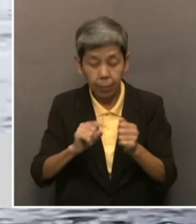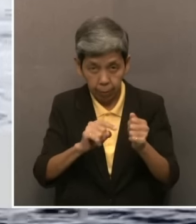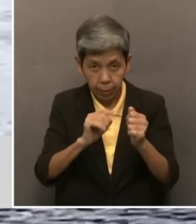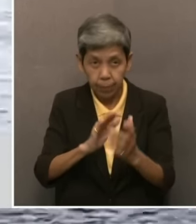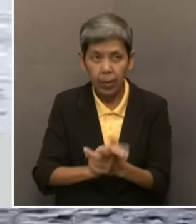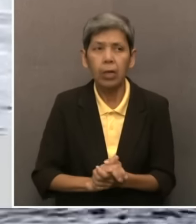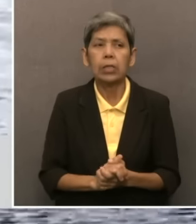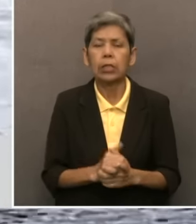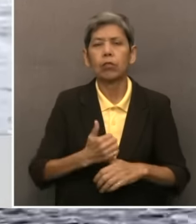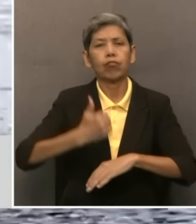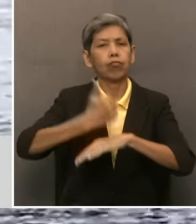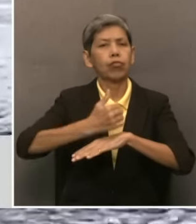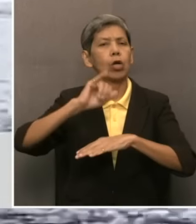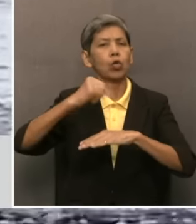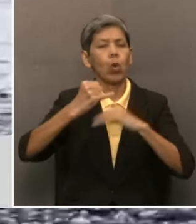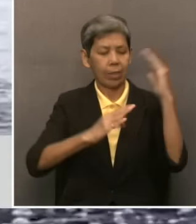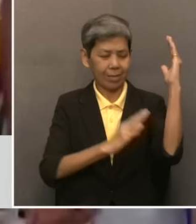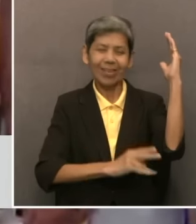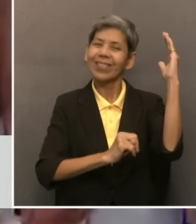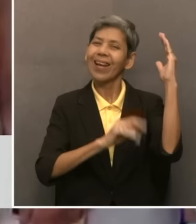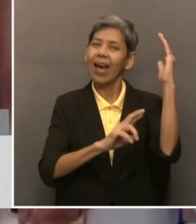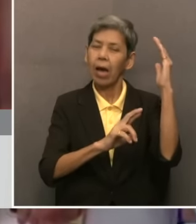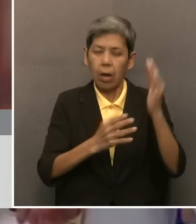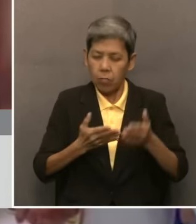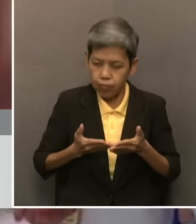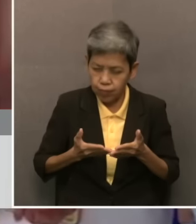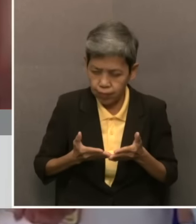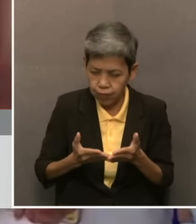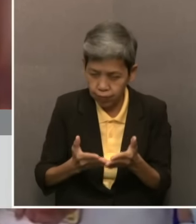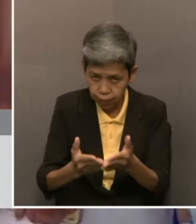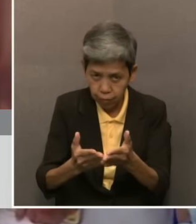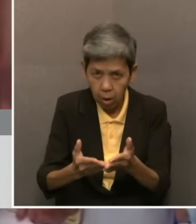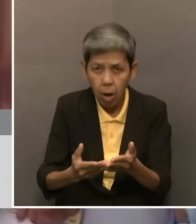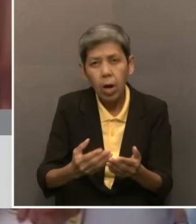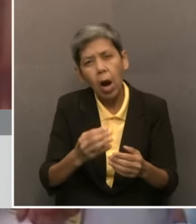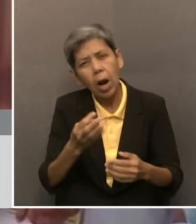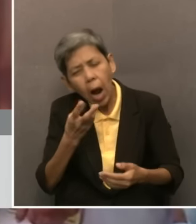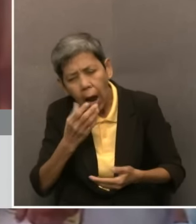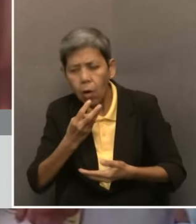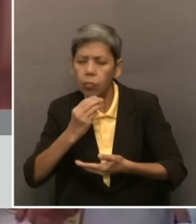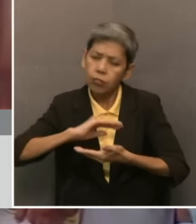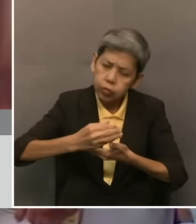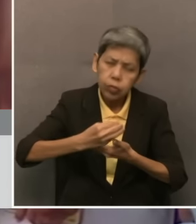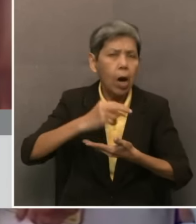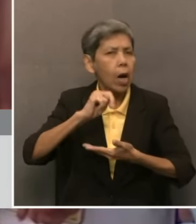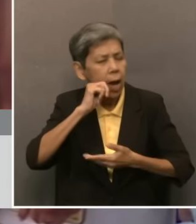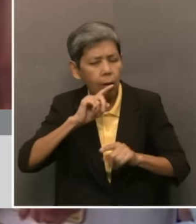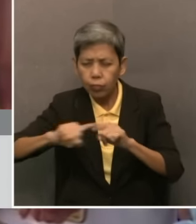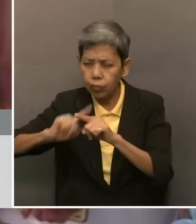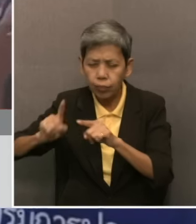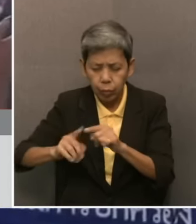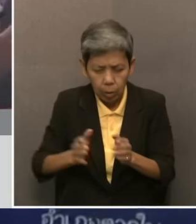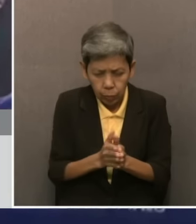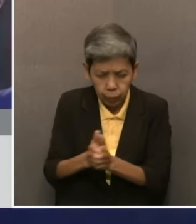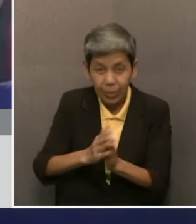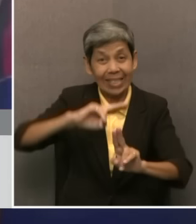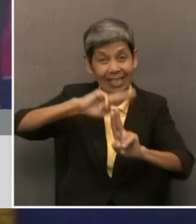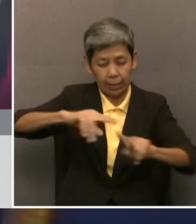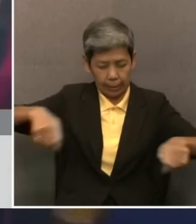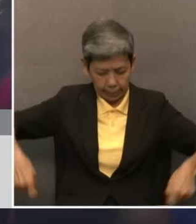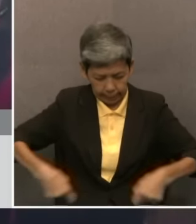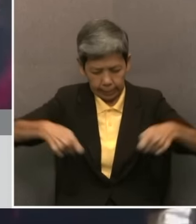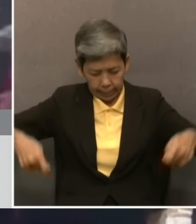รมผู้ว่าราชการจังหวัดนราธิวาสลงเรือครับลำเลียงเข้ากล่องน้ำดื่มจากครัวกาชาดเข้าไปช่วยเหลือผู้ประสบอุท